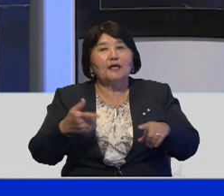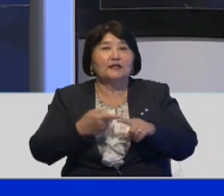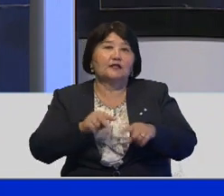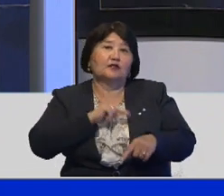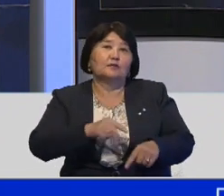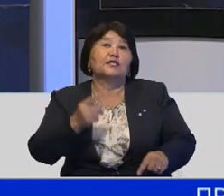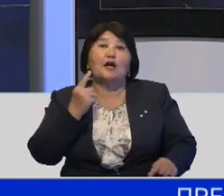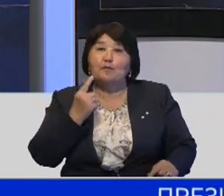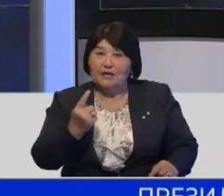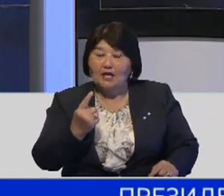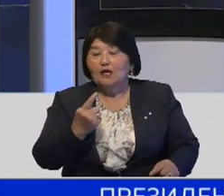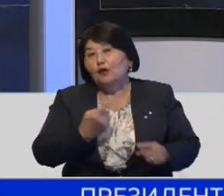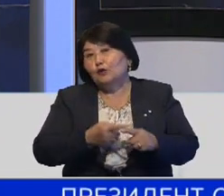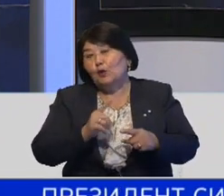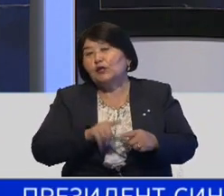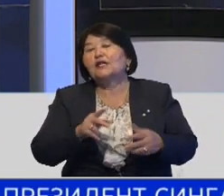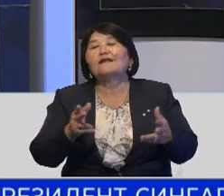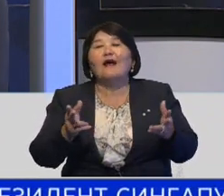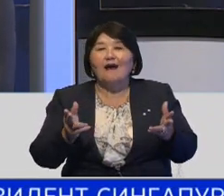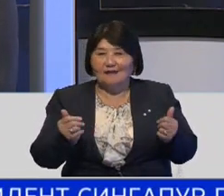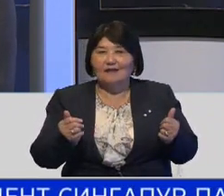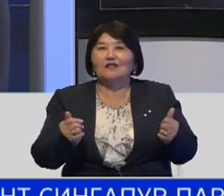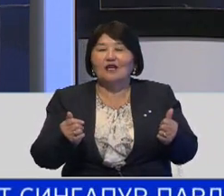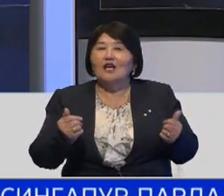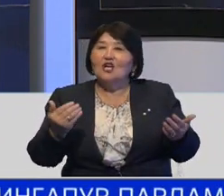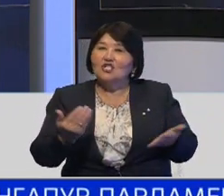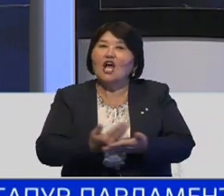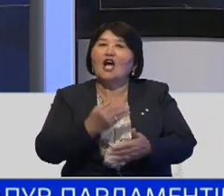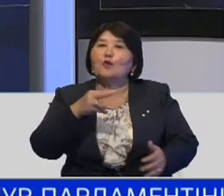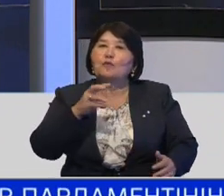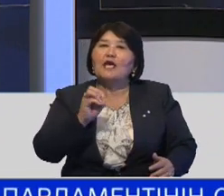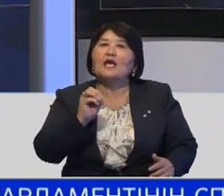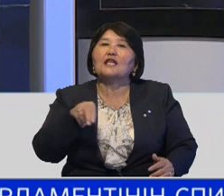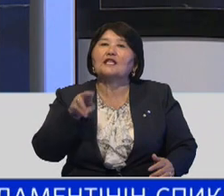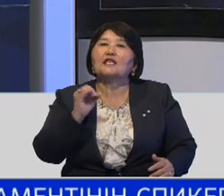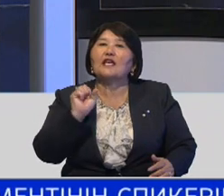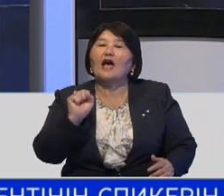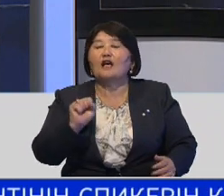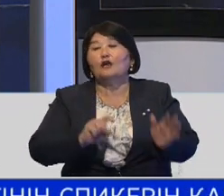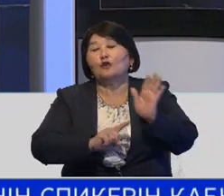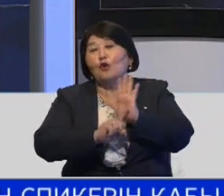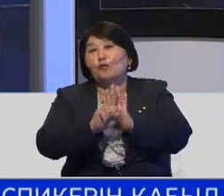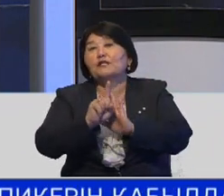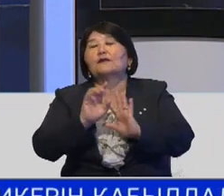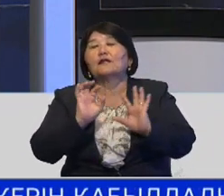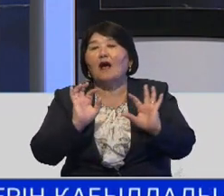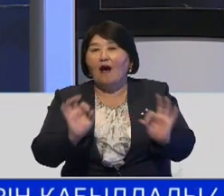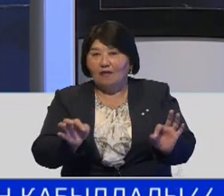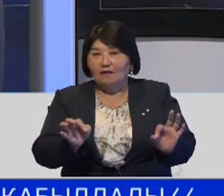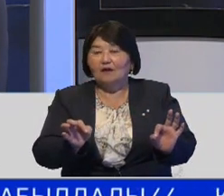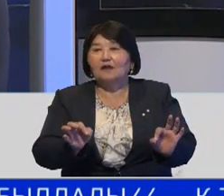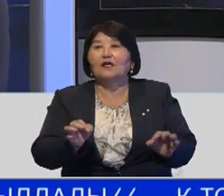бірі. Сондықтан әрине жаңа медиа ол топ бастап тұрғаны анық, дегенмен